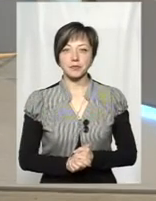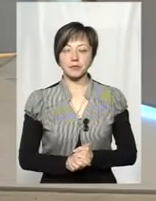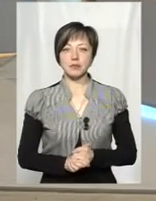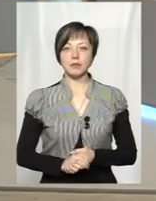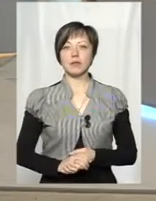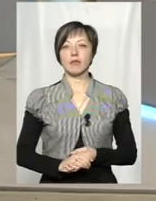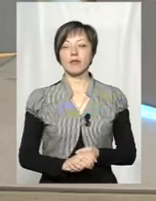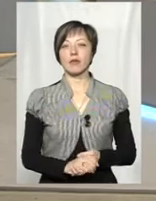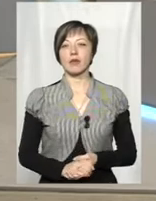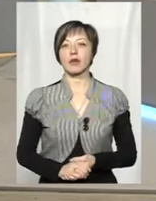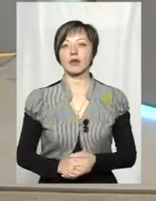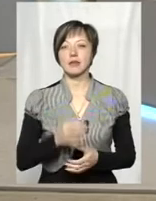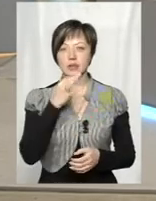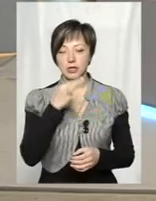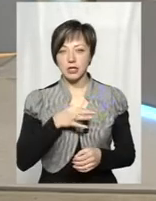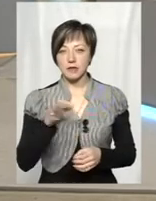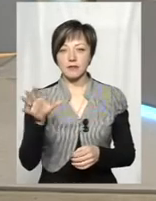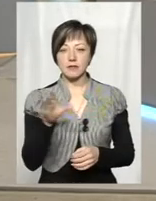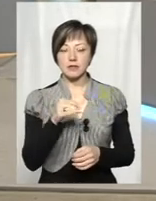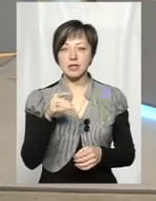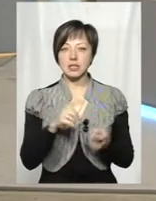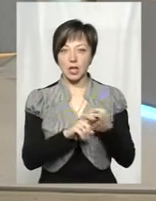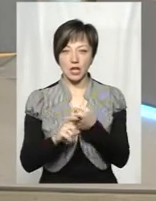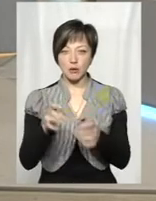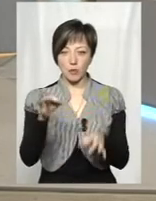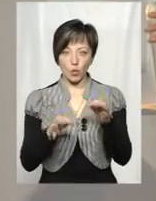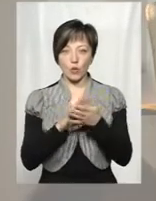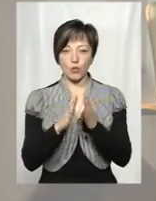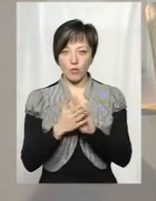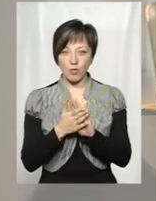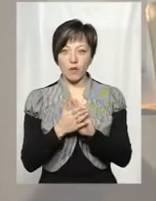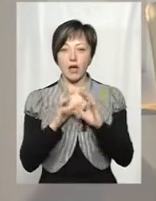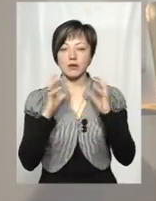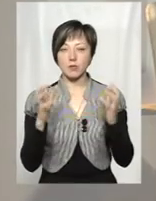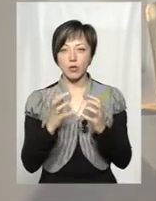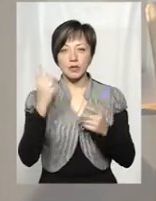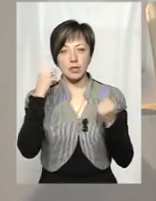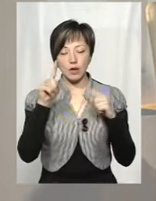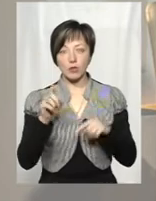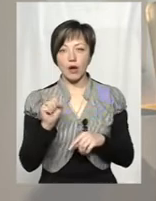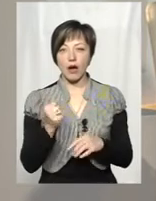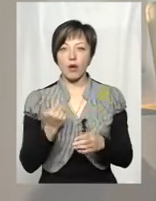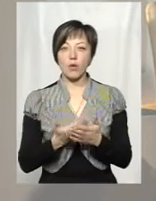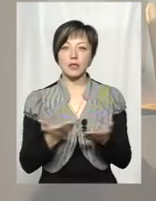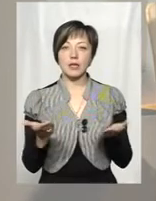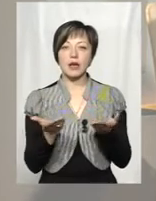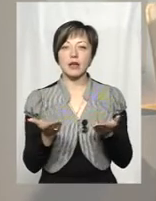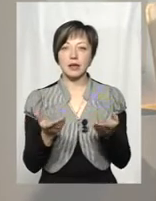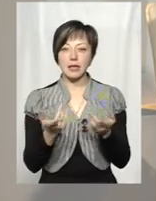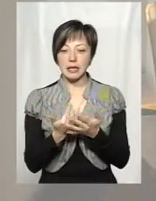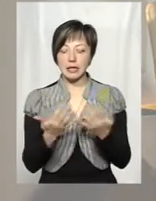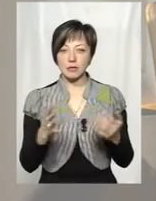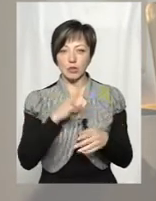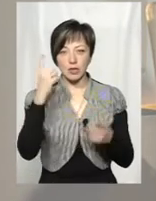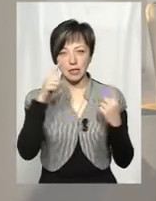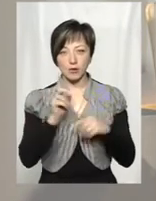Скажіть, ви кажете, що все залежить і від природних умов, ну, стан, як збереглося, і від задуму. А от які, наскільки різними були